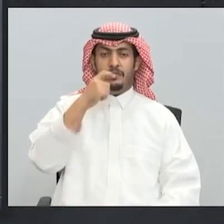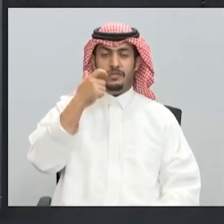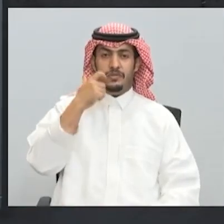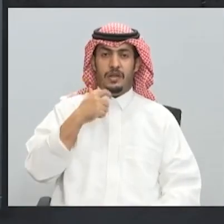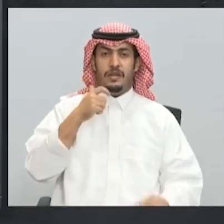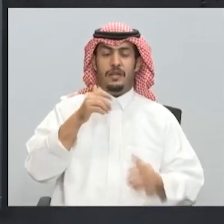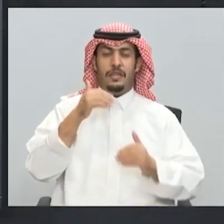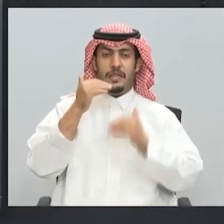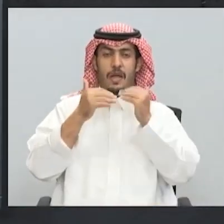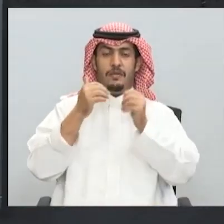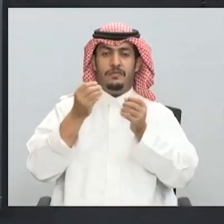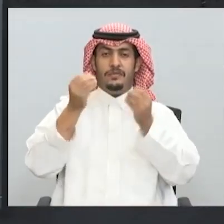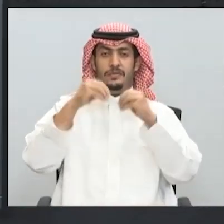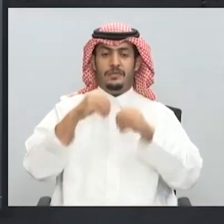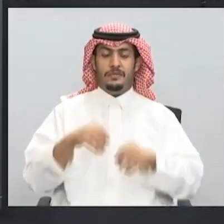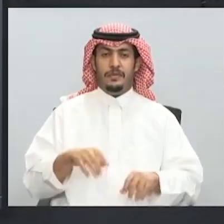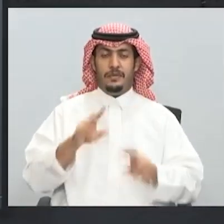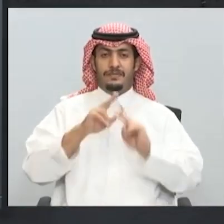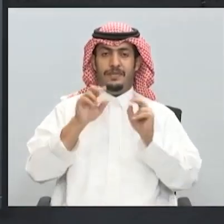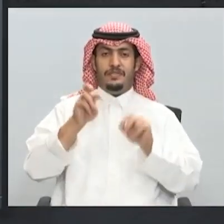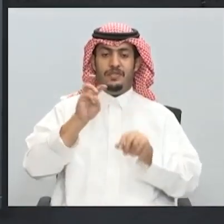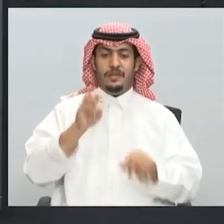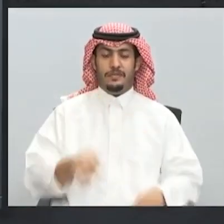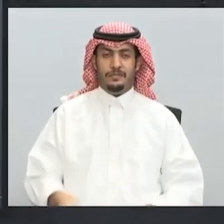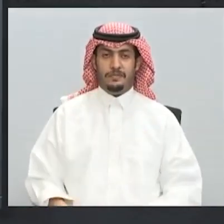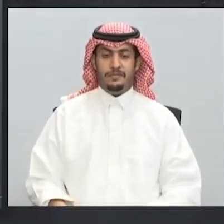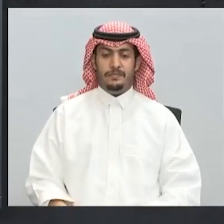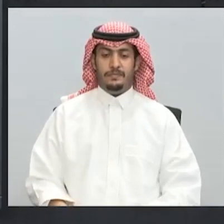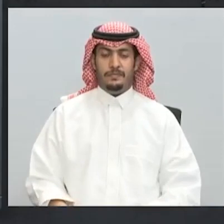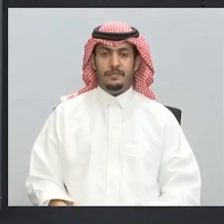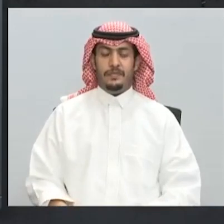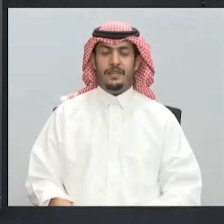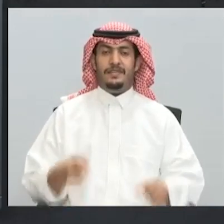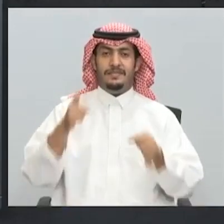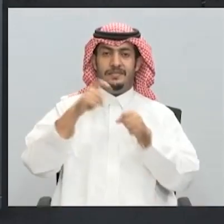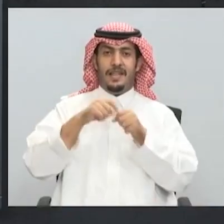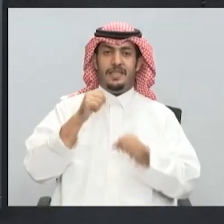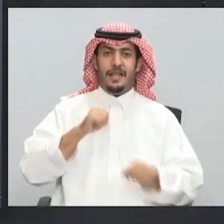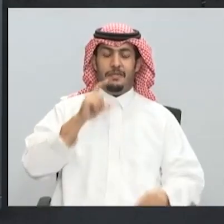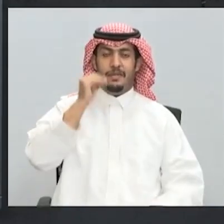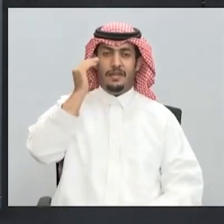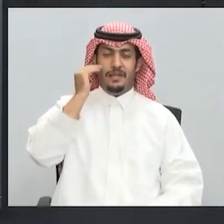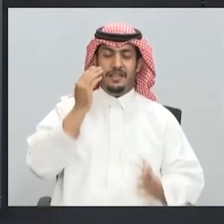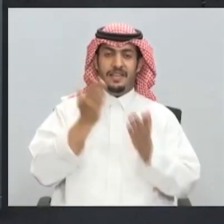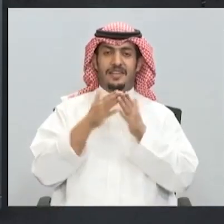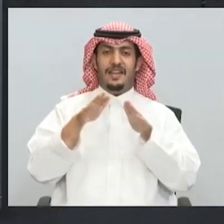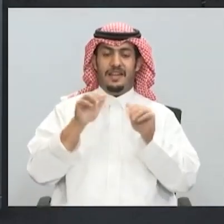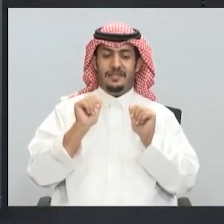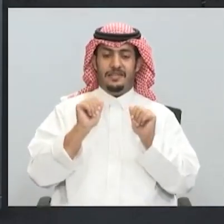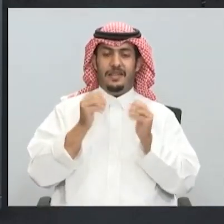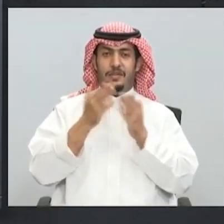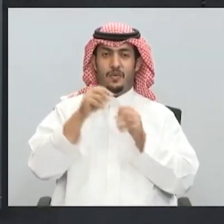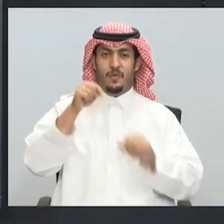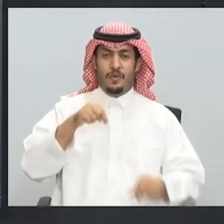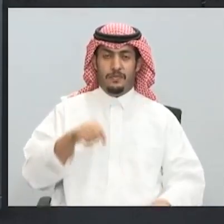ان يطول مهارات لكي يلتحق بهذا النوع من الشركات الى هنا اعزائي الطلاب نكون انتهينا من